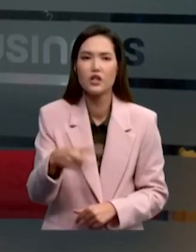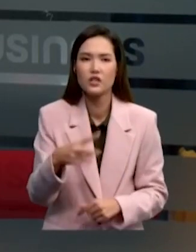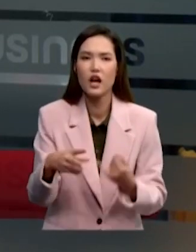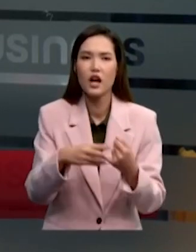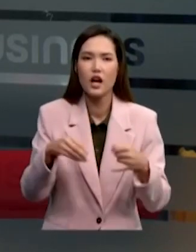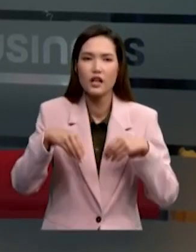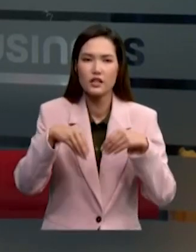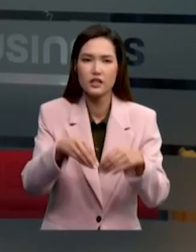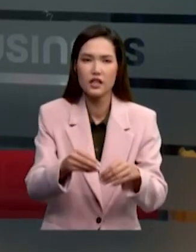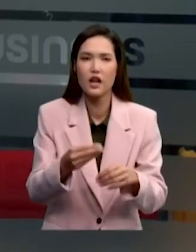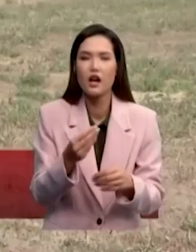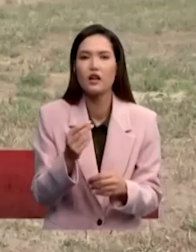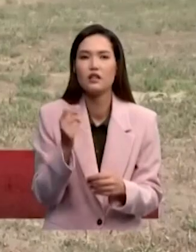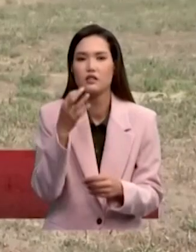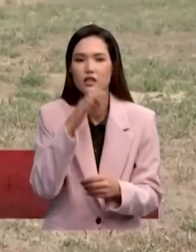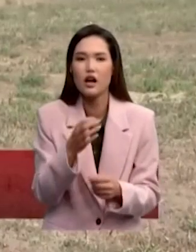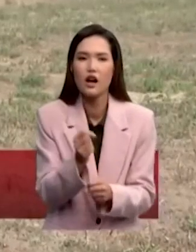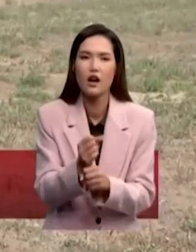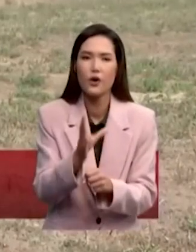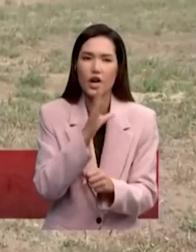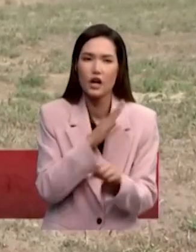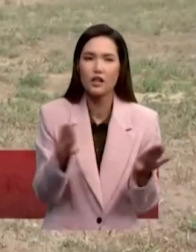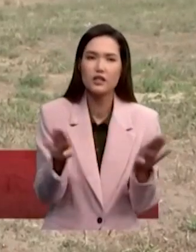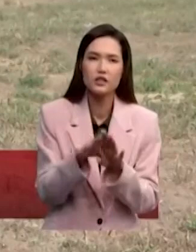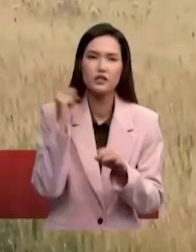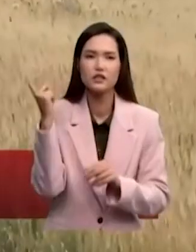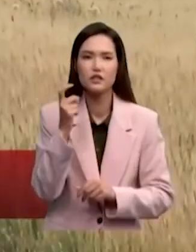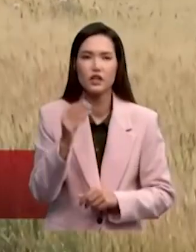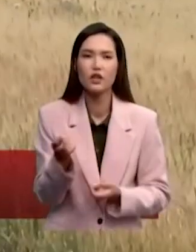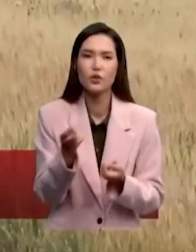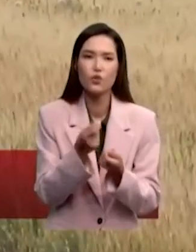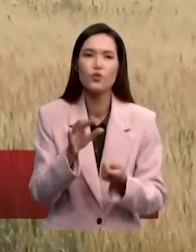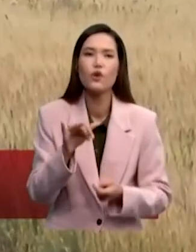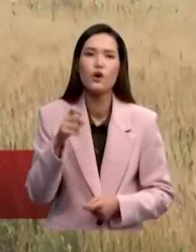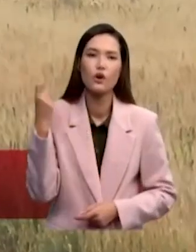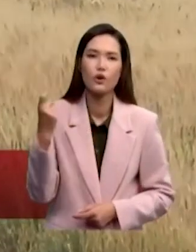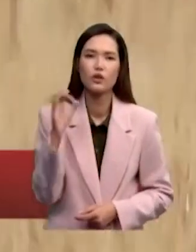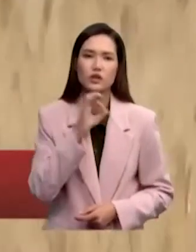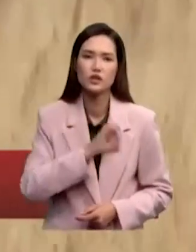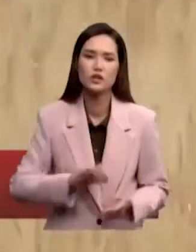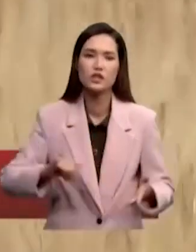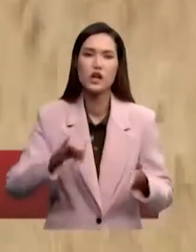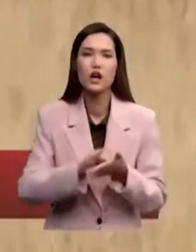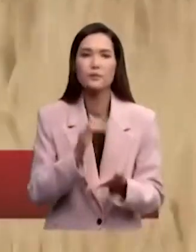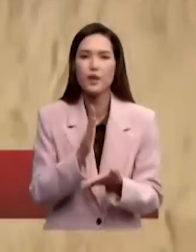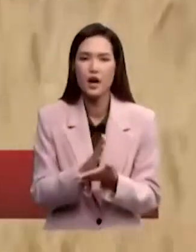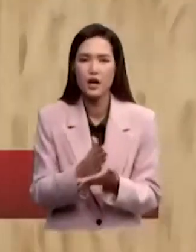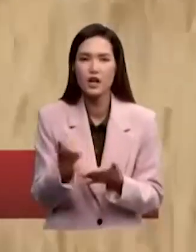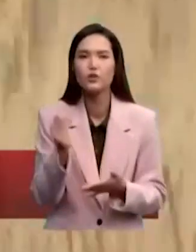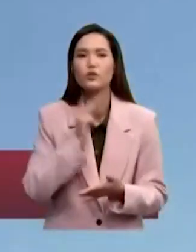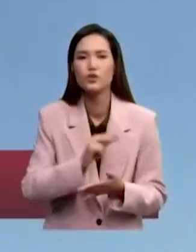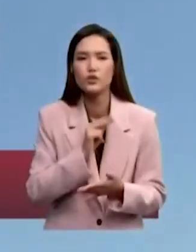гектар егіс алқабын дәрілей алады. Агросаладағы мұндай ноу-хауды жуалы шаруалары қолданысқа енгізіп отыр. Көлемі жұмыс